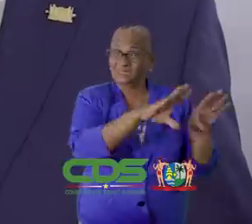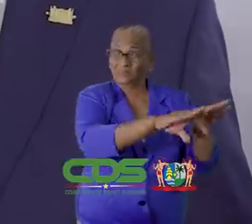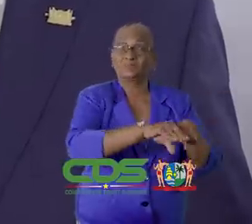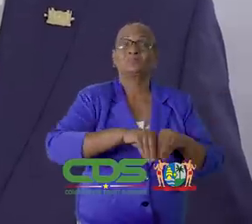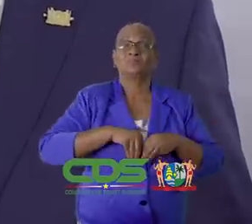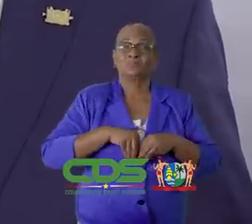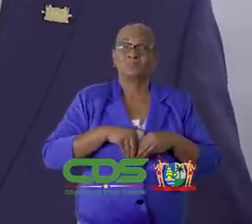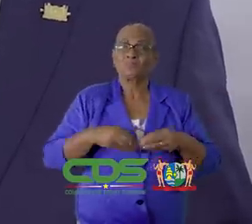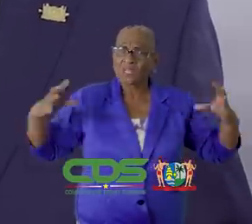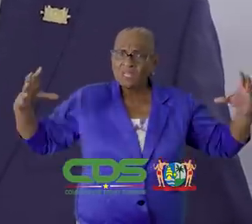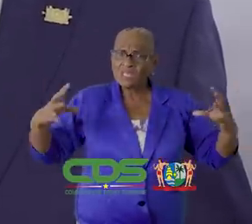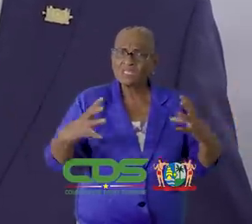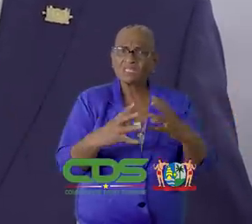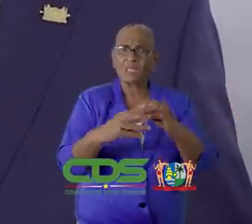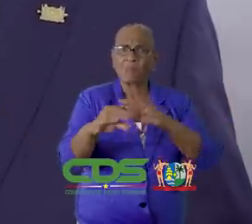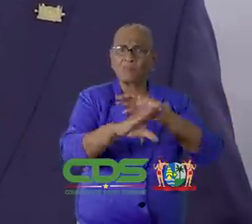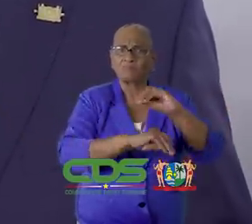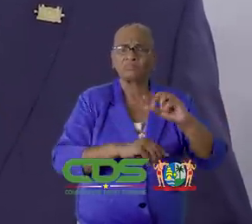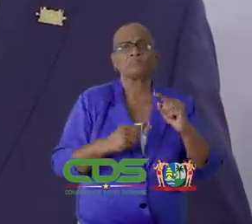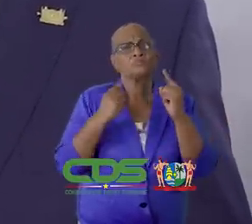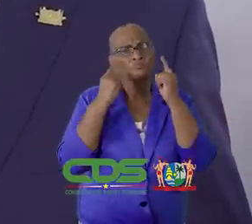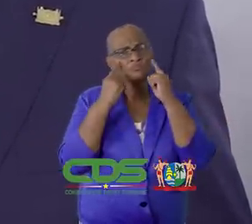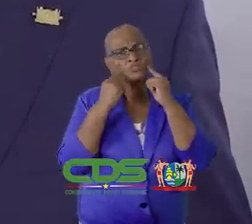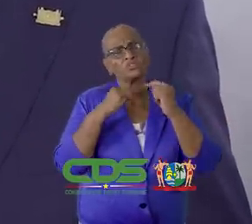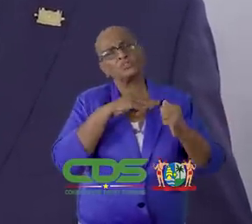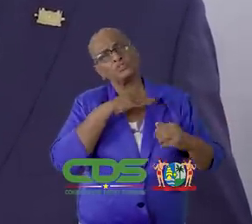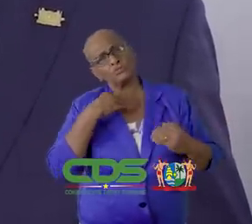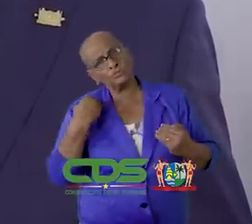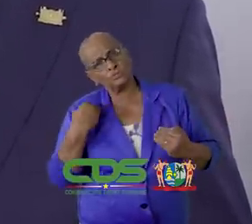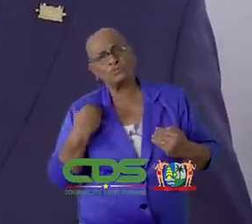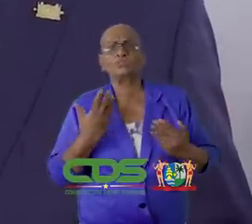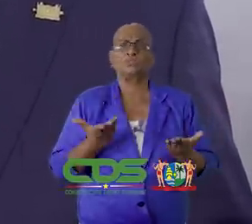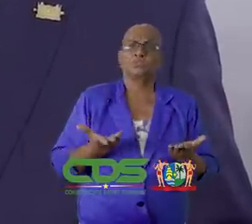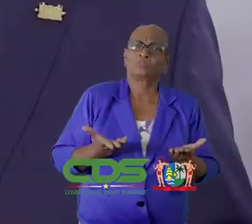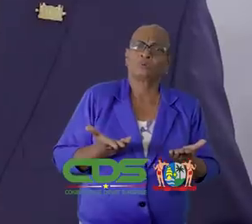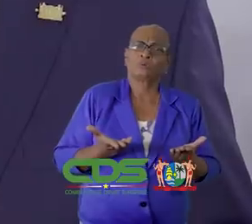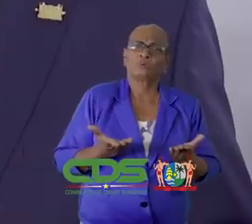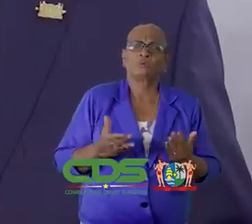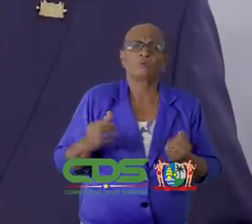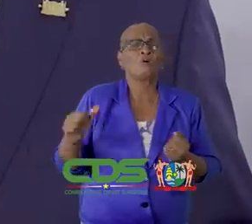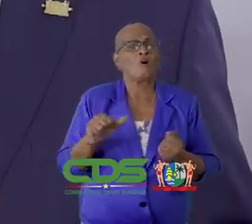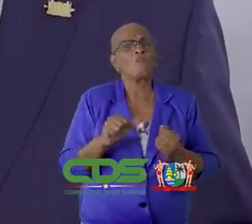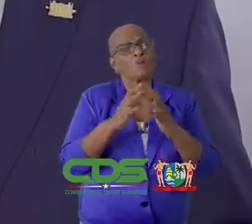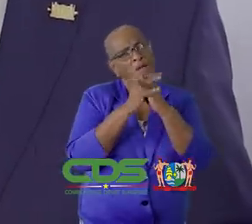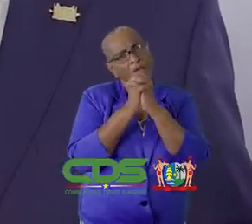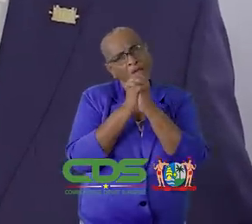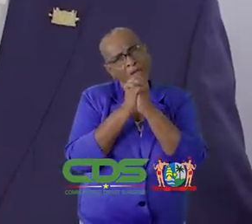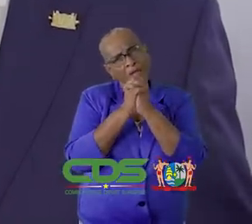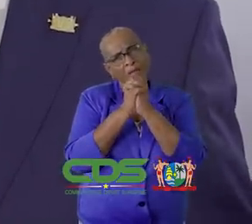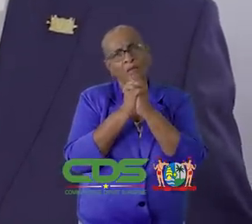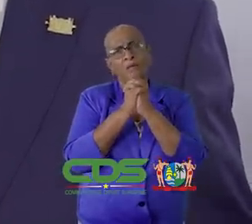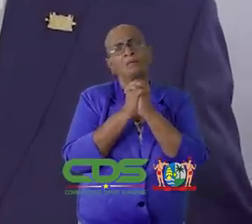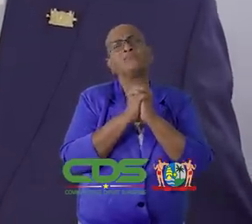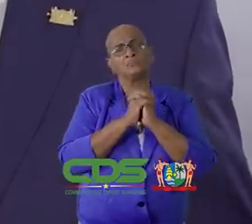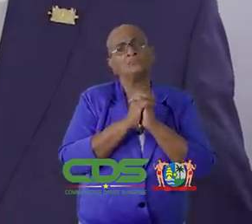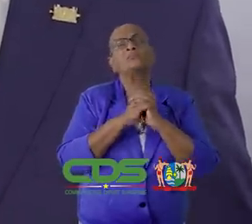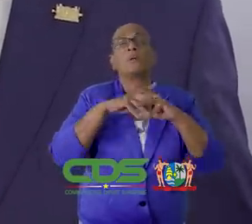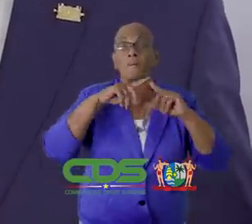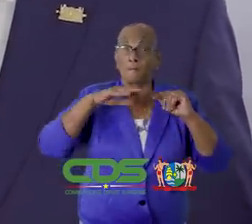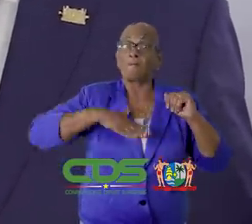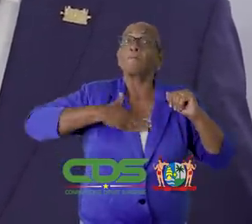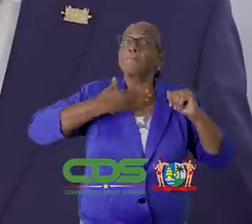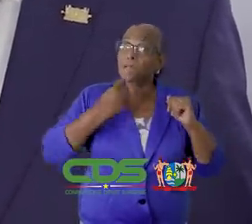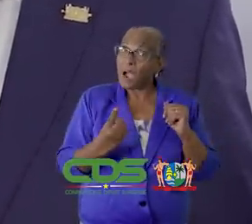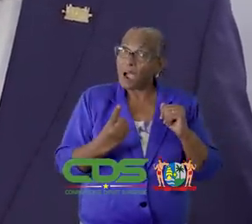Maatregel 3. Bijeenkomsten voor rouwzittingen, uitvaarten en religieuze bijeenkomsten